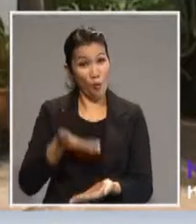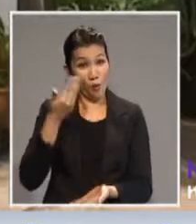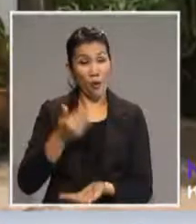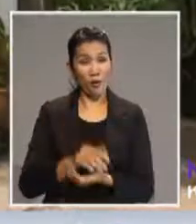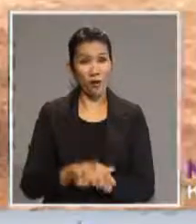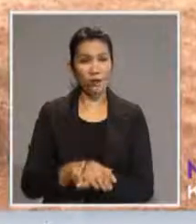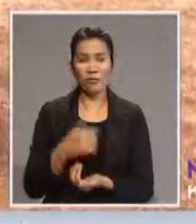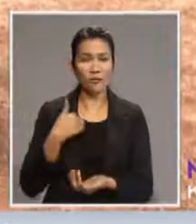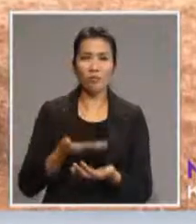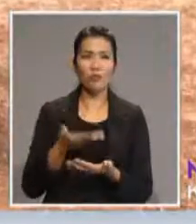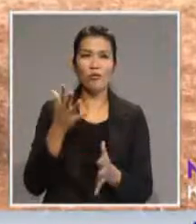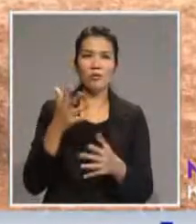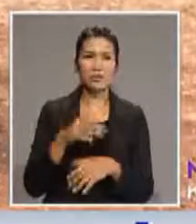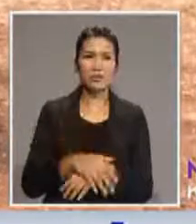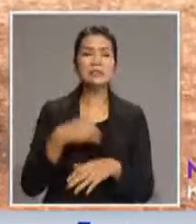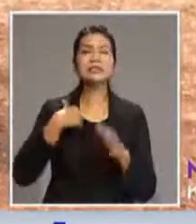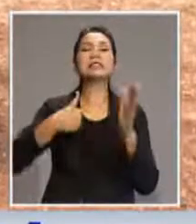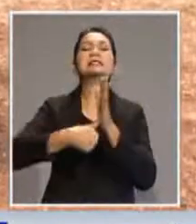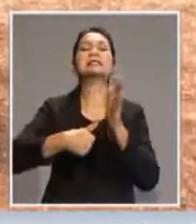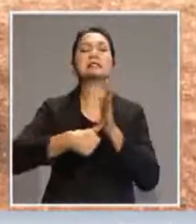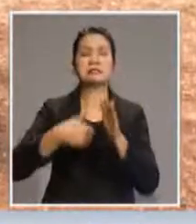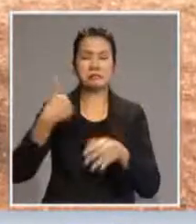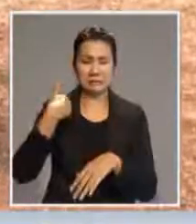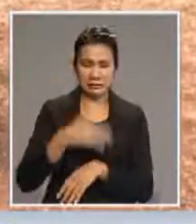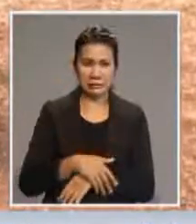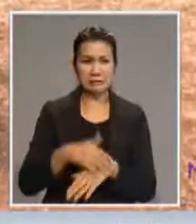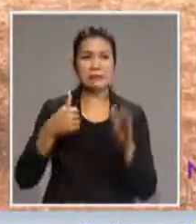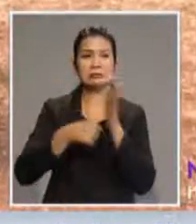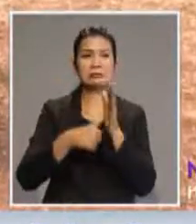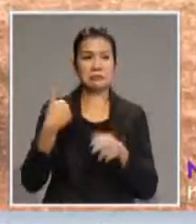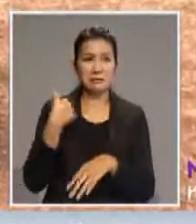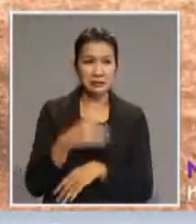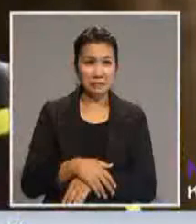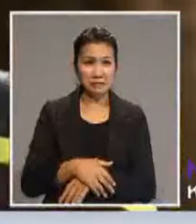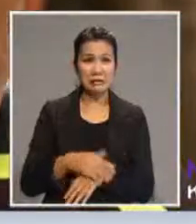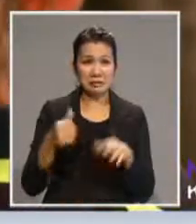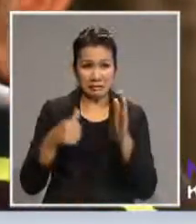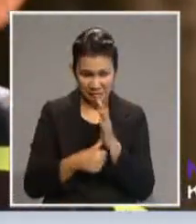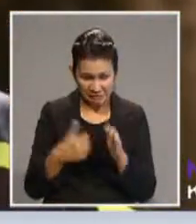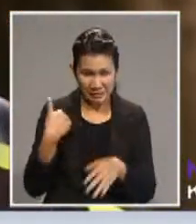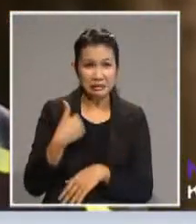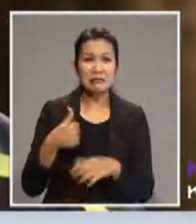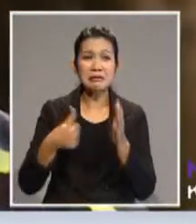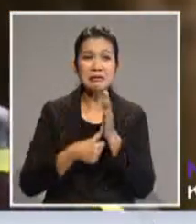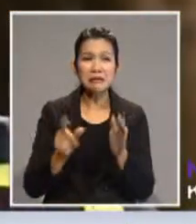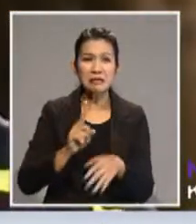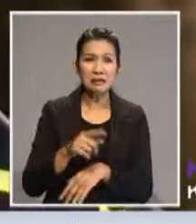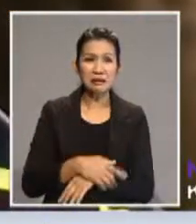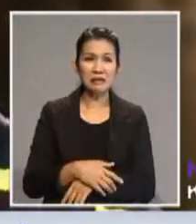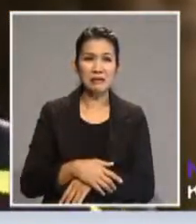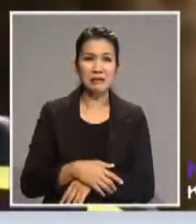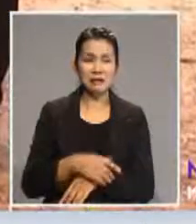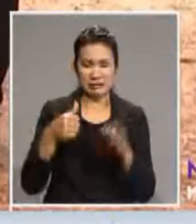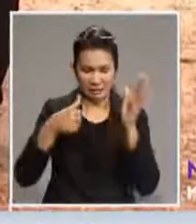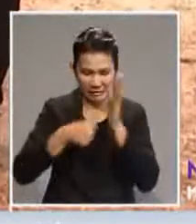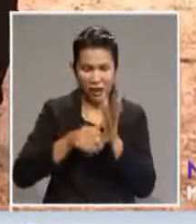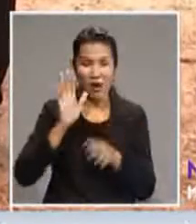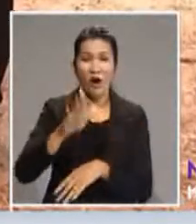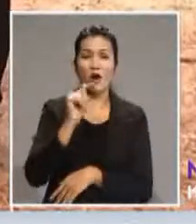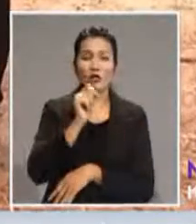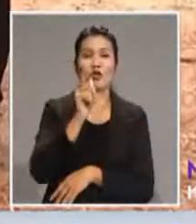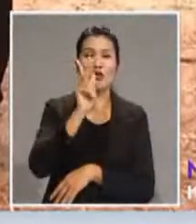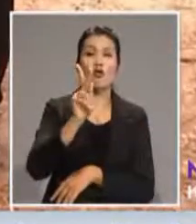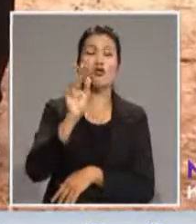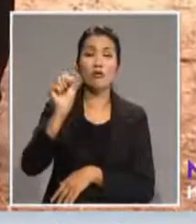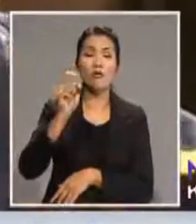ยอ่ะพี่อ่ะ ไม่รวยติดหนี้เหมือนก ัน โอ ้จริงเหรอ ติดหนี้เหมือนกันเหรอ คนระดับพี่เนี่ยติดหนี้อ ่ ะ เป็นหนี้อะไรอ่ะคะพี ่โอ้ติดหนี้ทกสครับ ทำนา